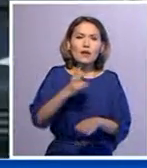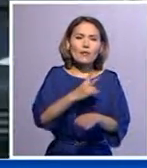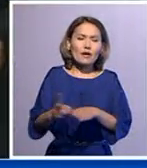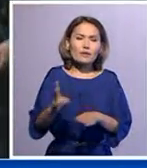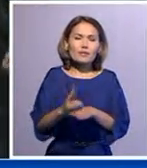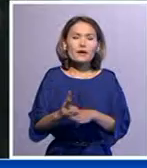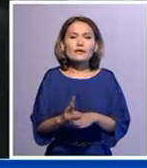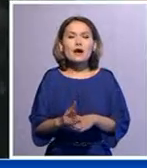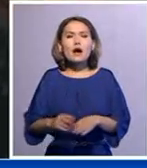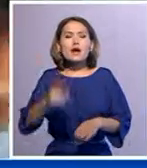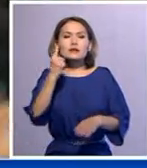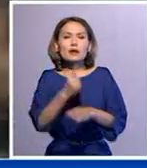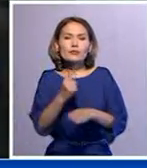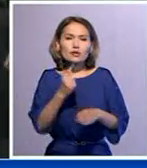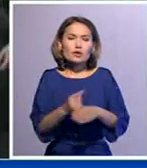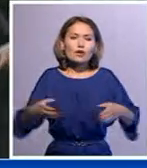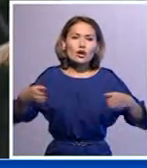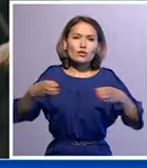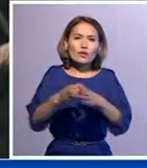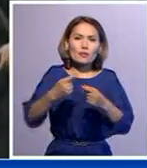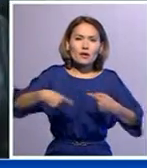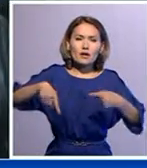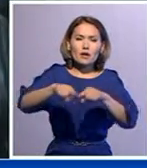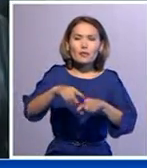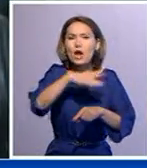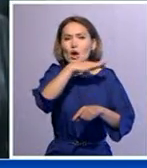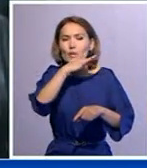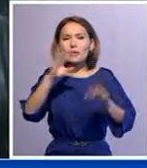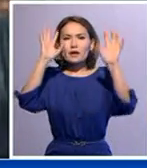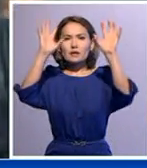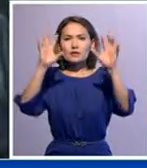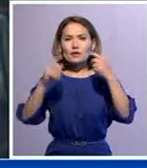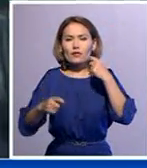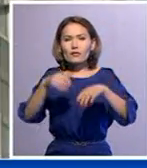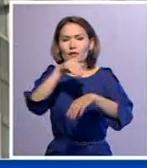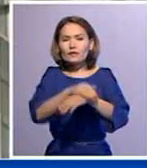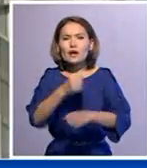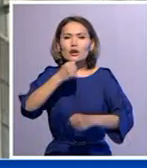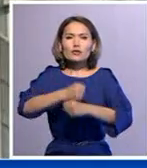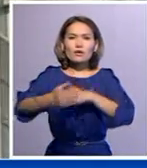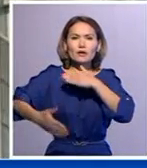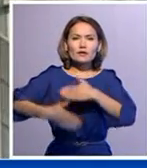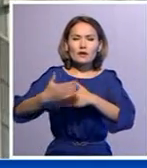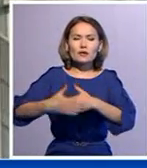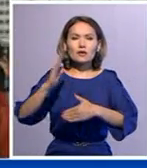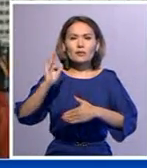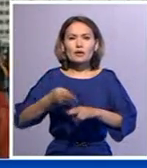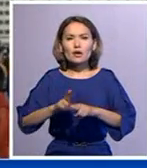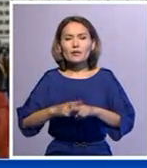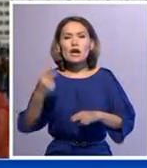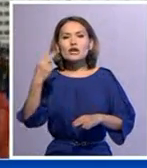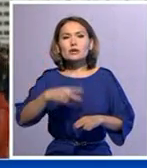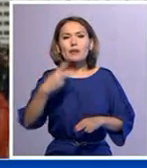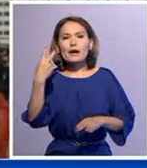ұйымдастырды, заңсыз кәсіппен айналысты, этникалық арандатушылық әрекеттерге барды деген айыптар тағылған. Антитеррорлық рейд Үрімшіде